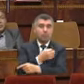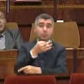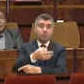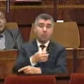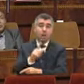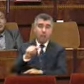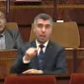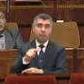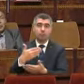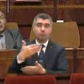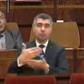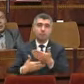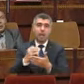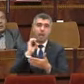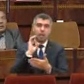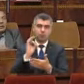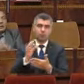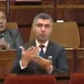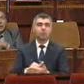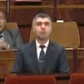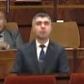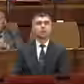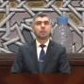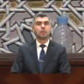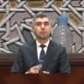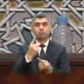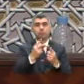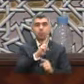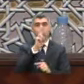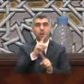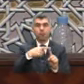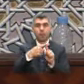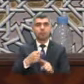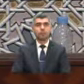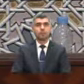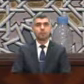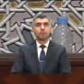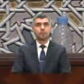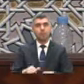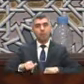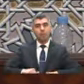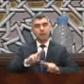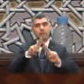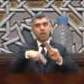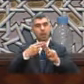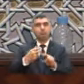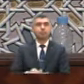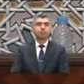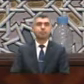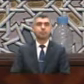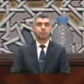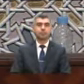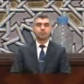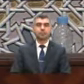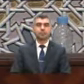الرئيس. وعندهم ذاك لو تيست بي سي ار. شكرا. شكرا السيد الرئيس. هم من تعقيب اضافي اخر؟ اذا كلمه لكم السيده الوزيره.